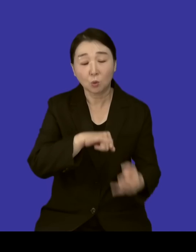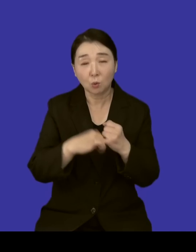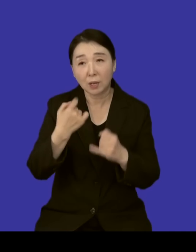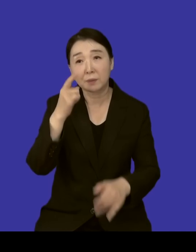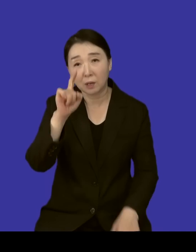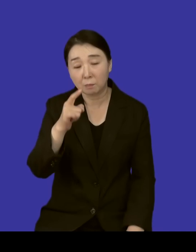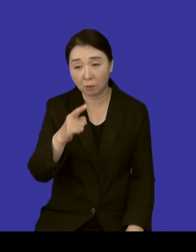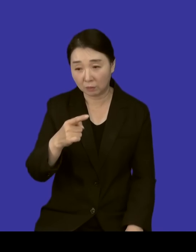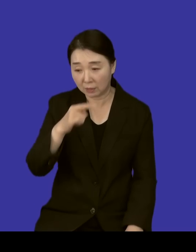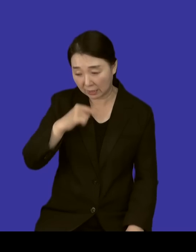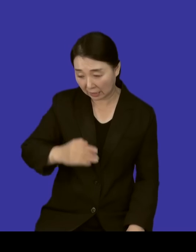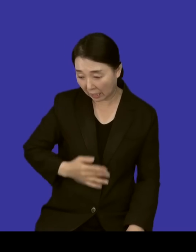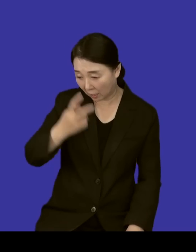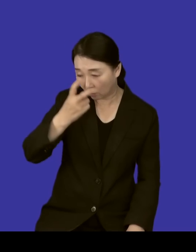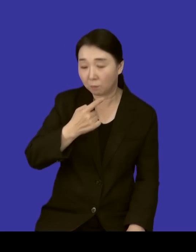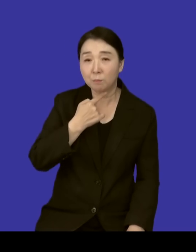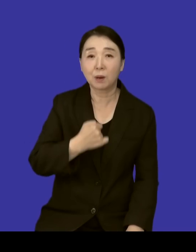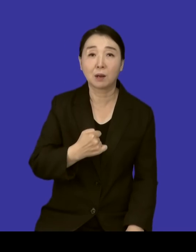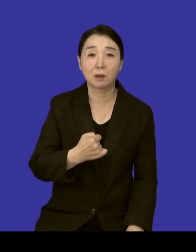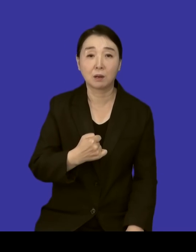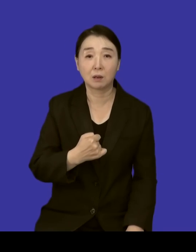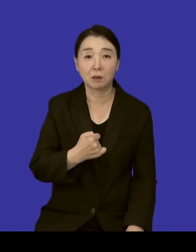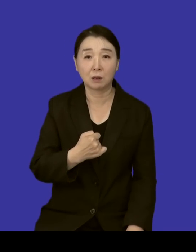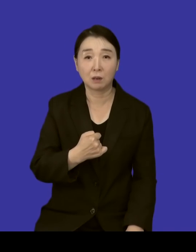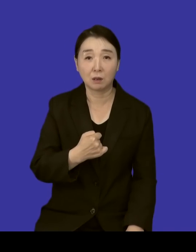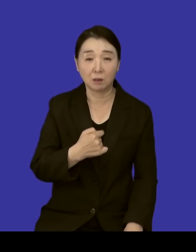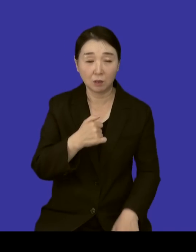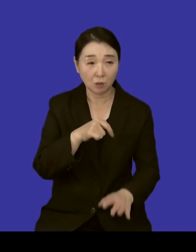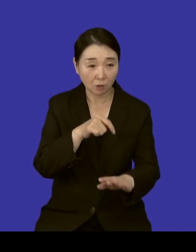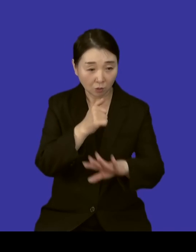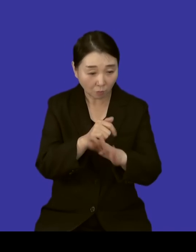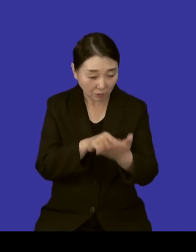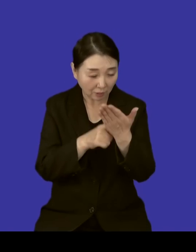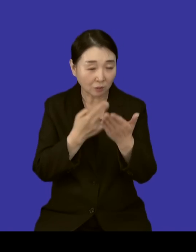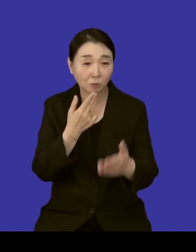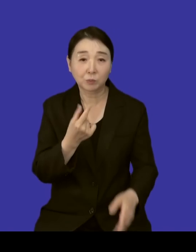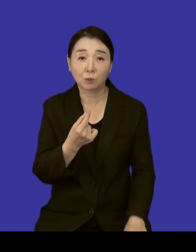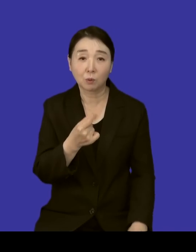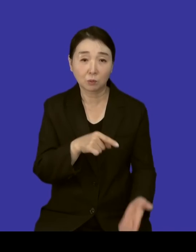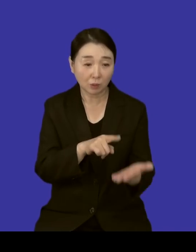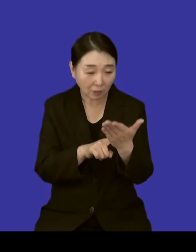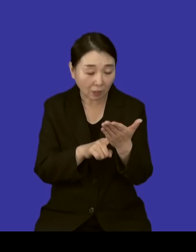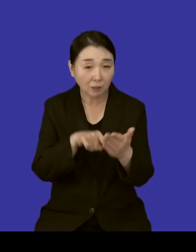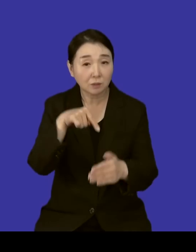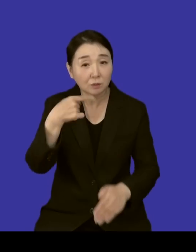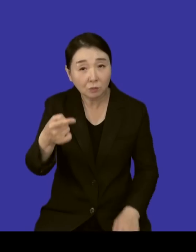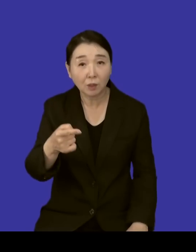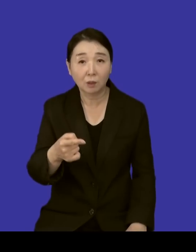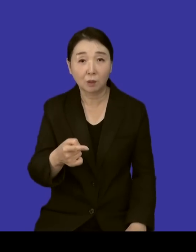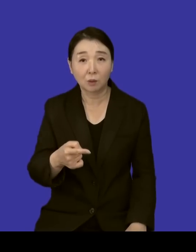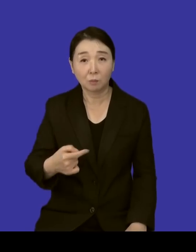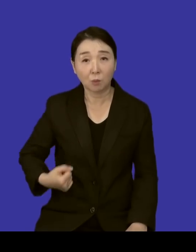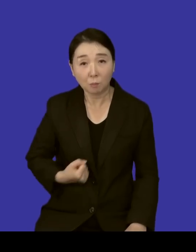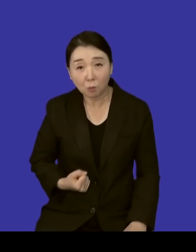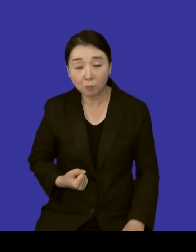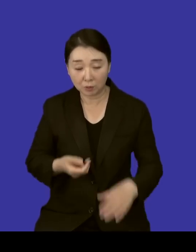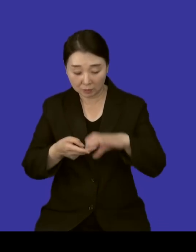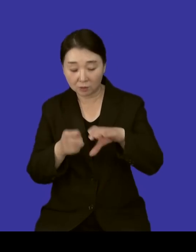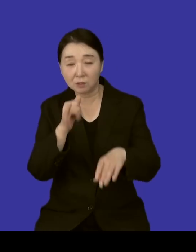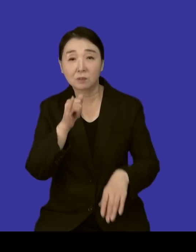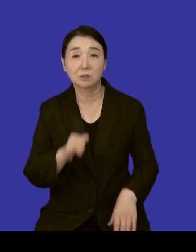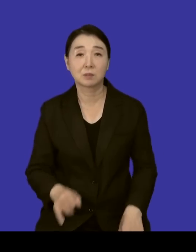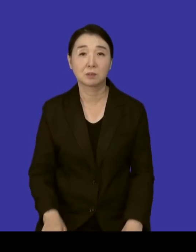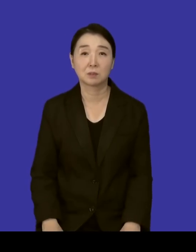한 번씩 검사를 한 거예요. 예. 네, 안 나타났어요. 거기 나타나야지 그 다음에 이제 그렇죠. 뭐 어떻게 하잖아요.